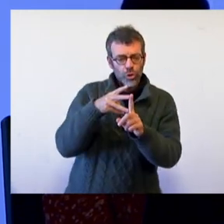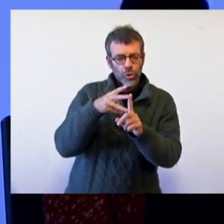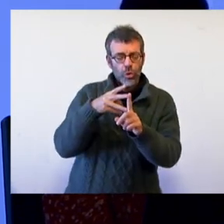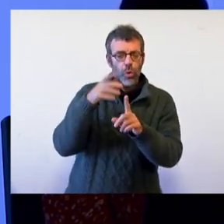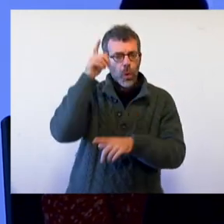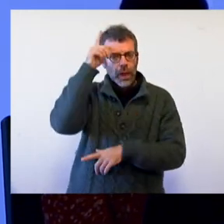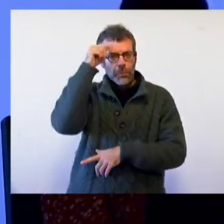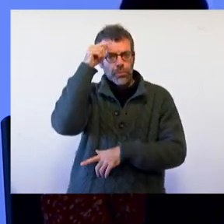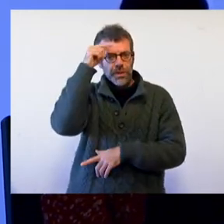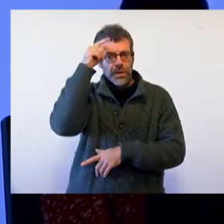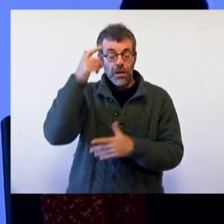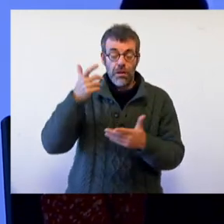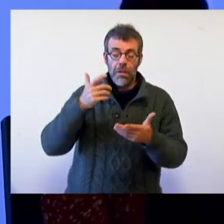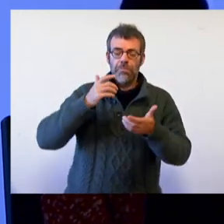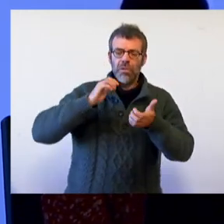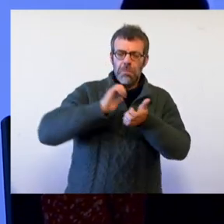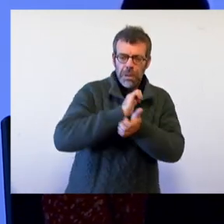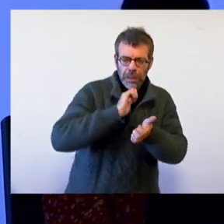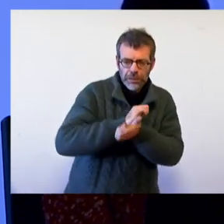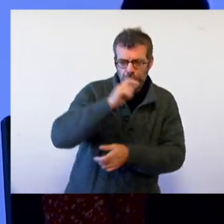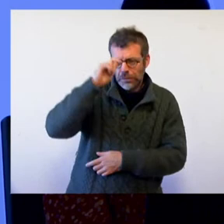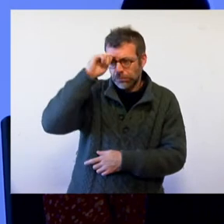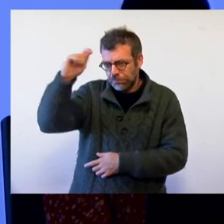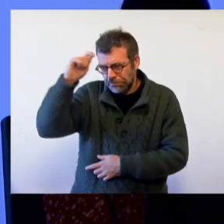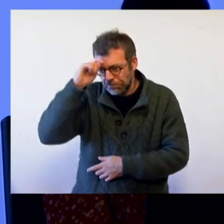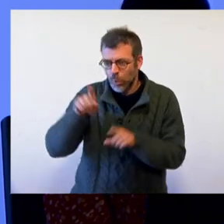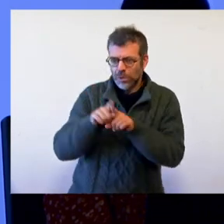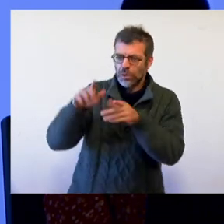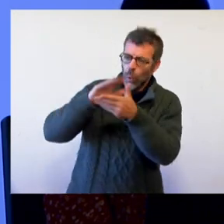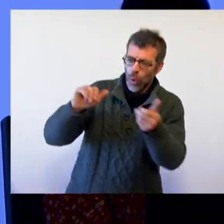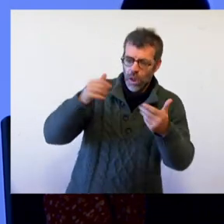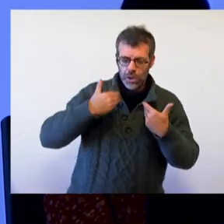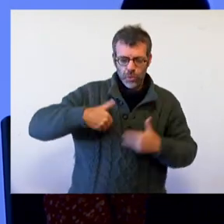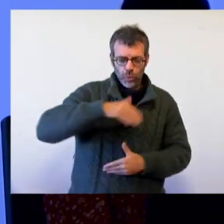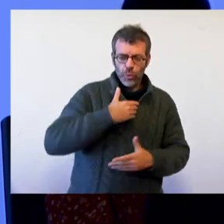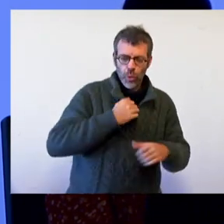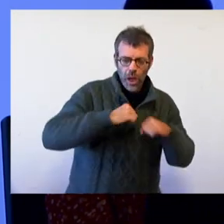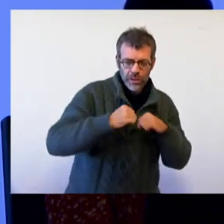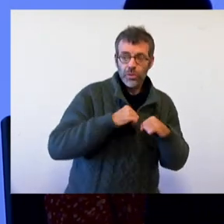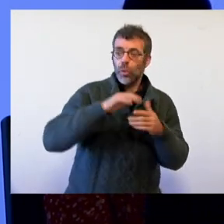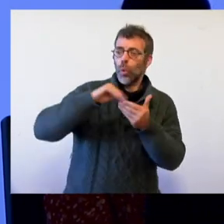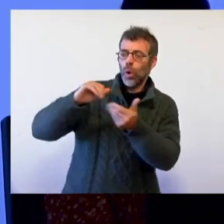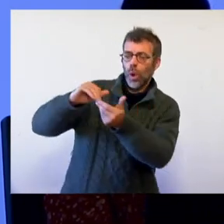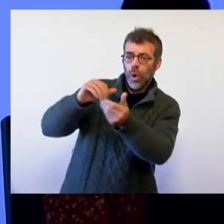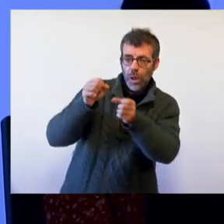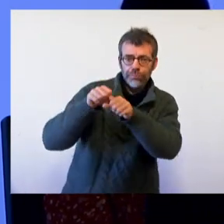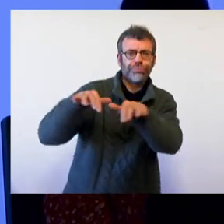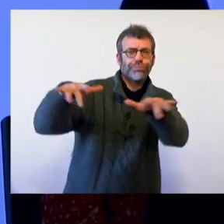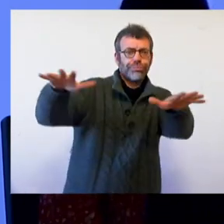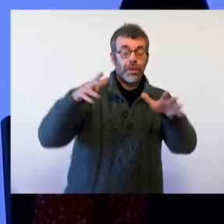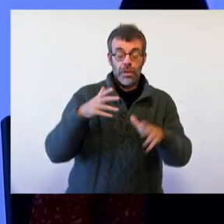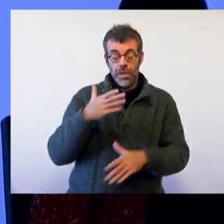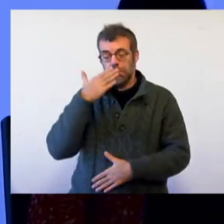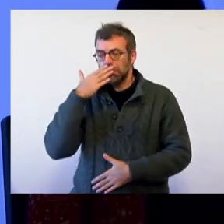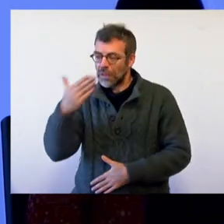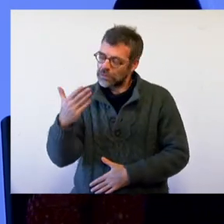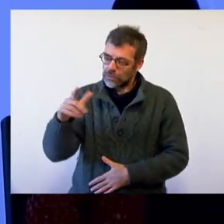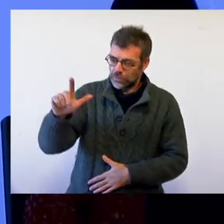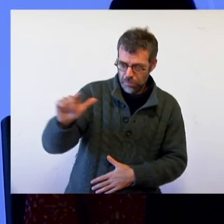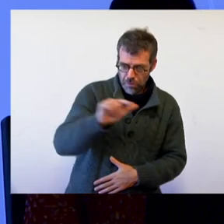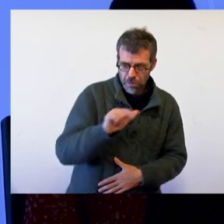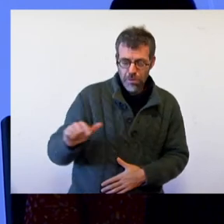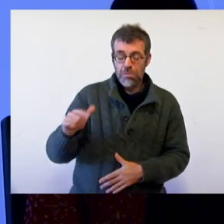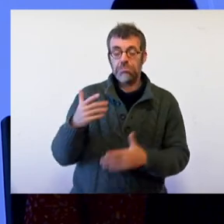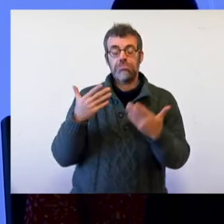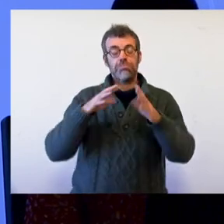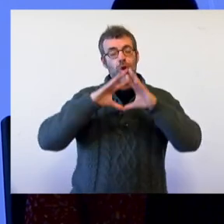la presse qui rend compte de nos travaux avec la liberté qui est si précieuse et indispensable. Voilà, il me revient de vous